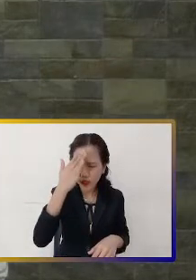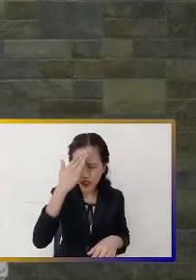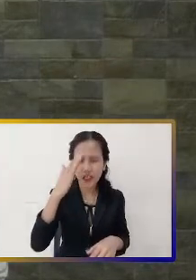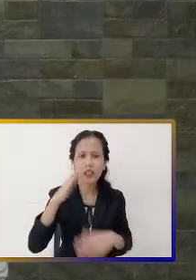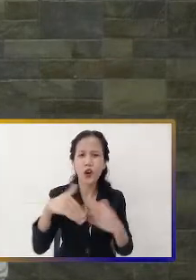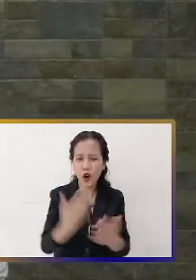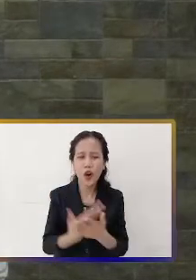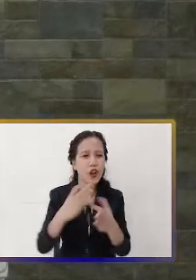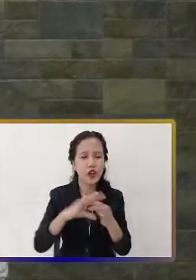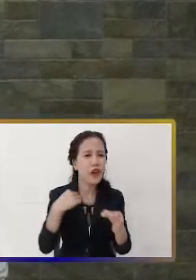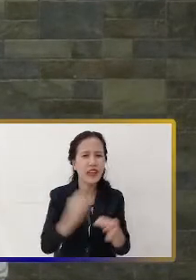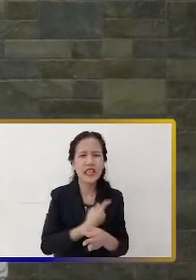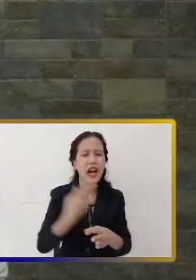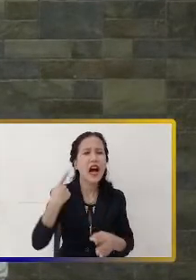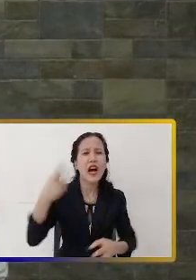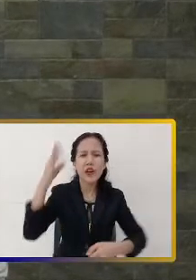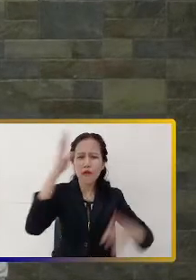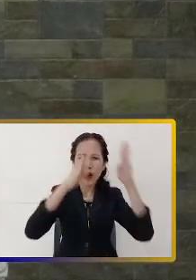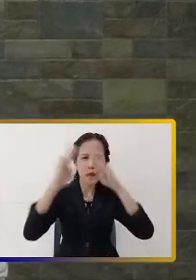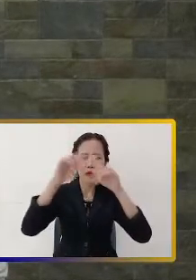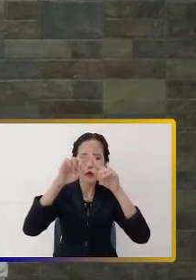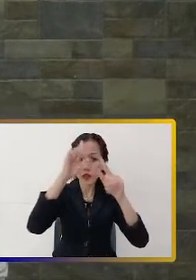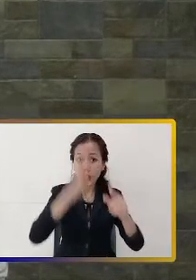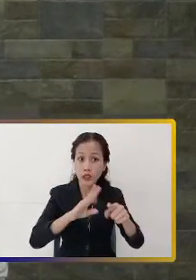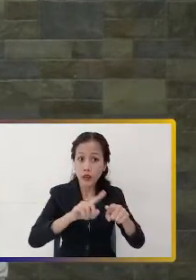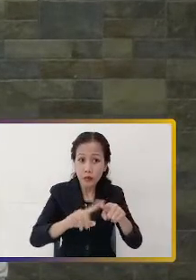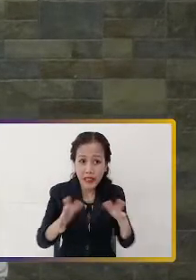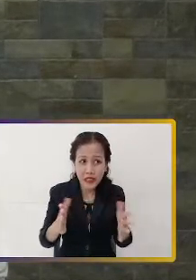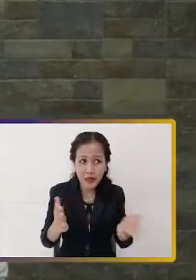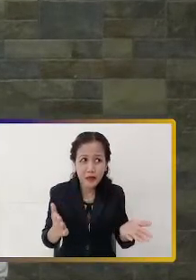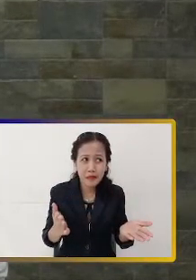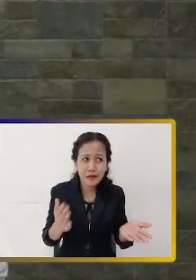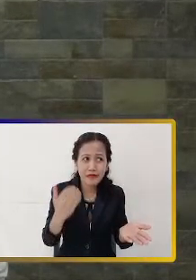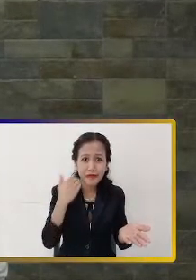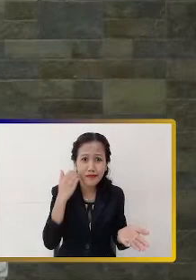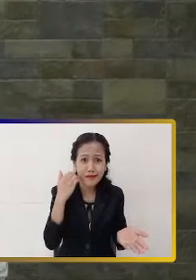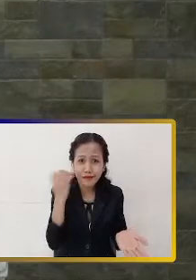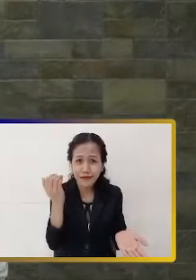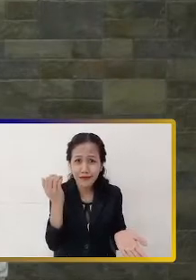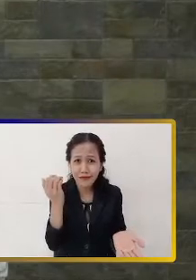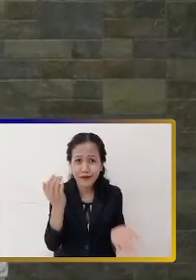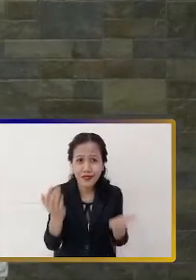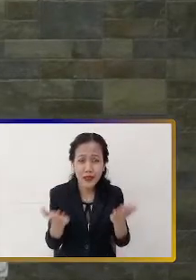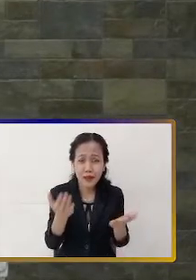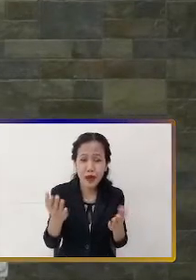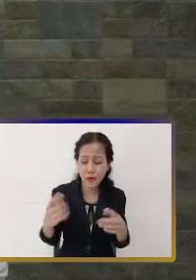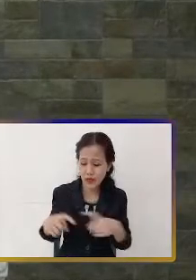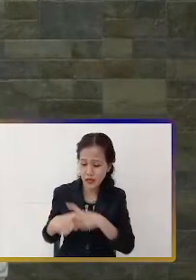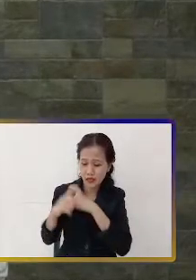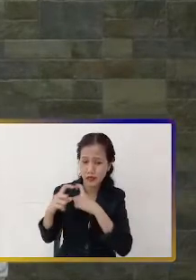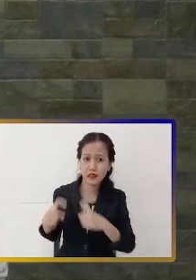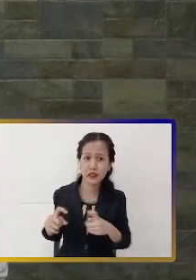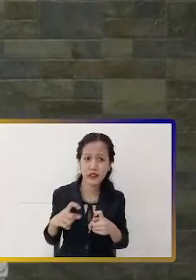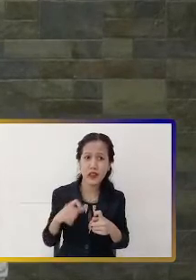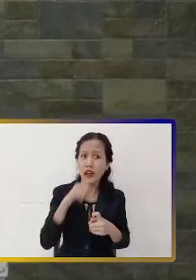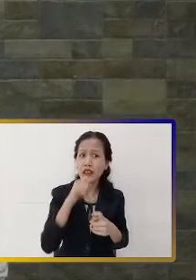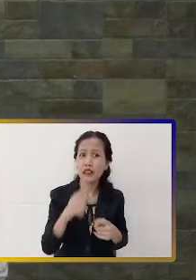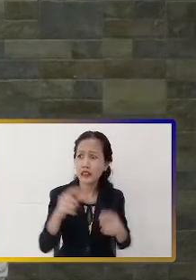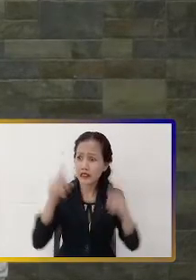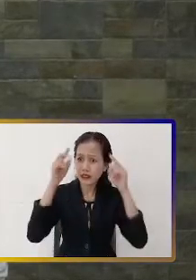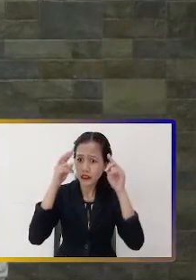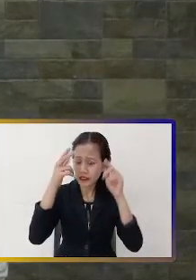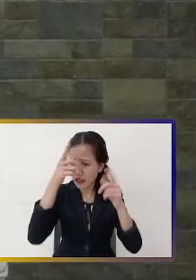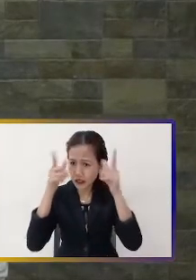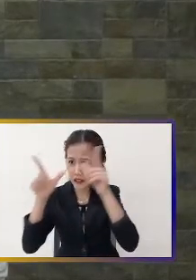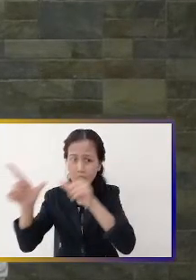Diyos. Pero salamat sa Panginoon, nakakahiya naman na yung problema ko hindi pinatulan ng Diyos, hindi kinundinan ng Diyos, pero